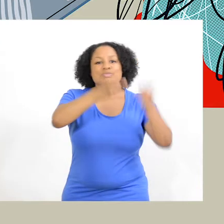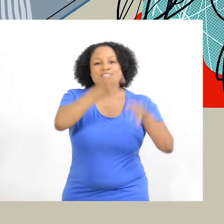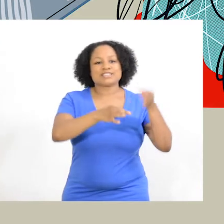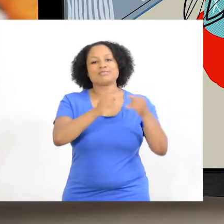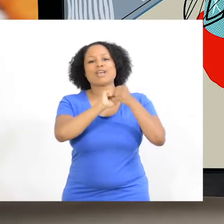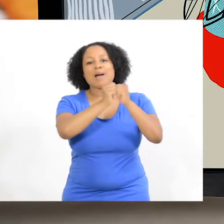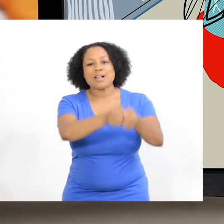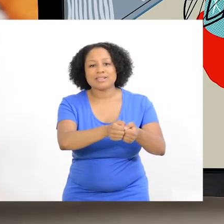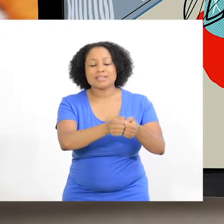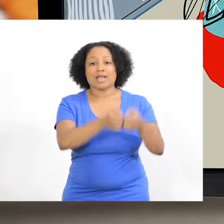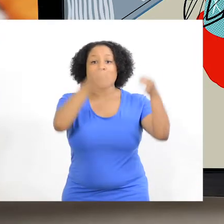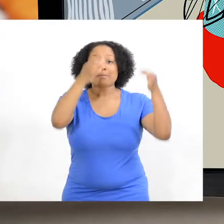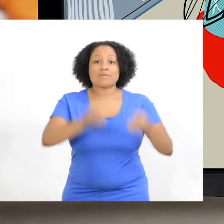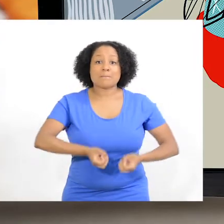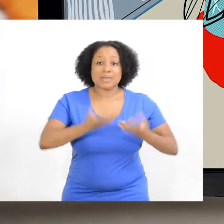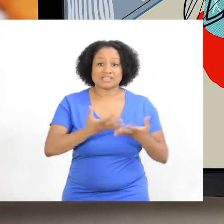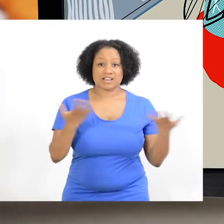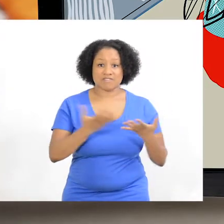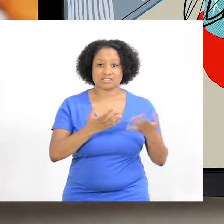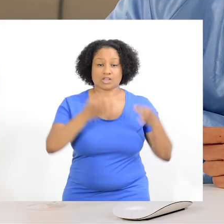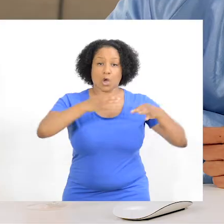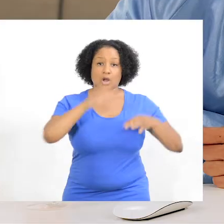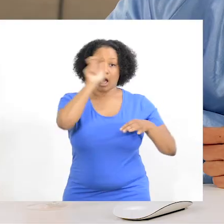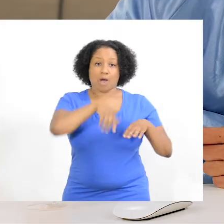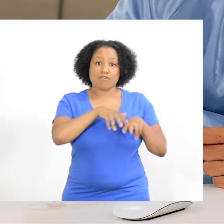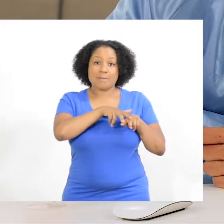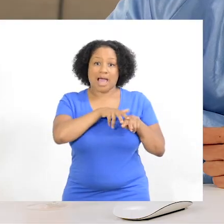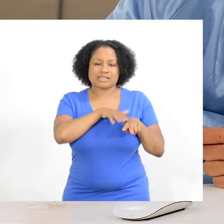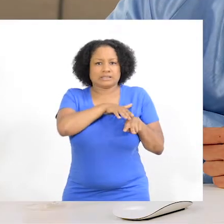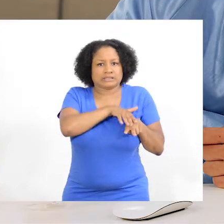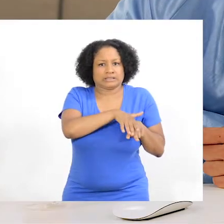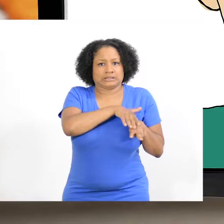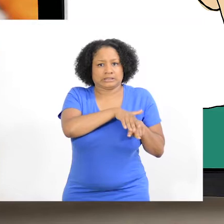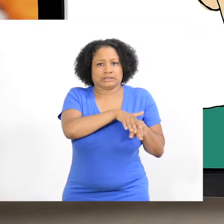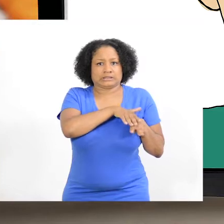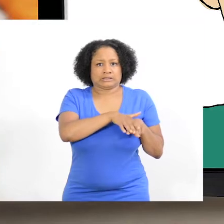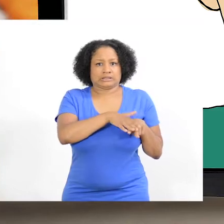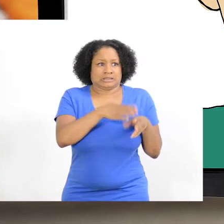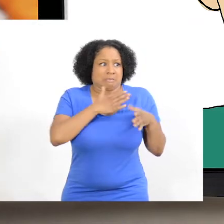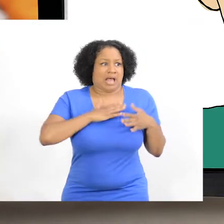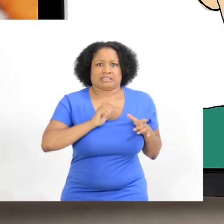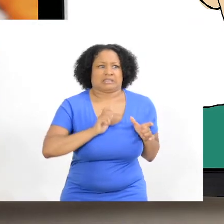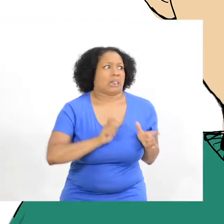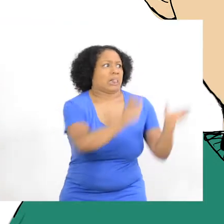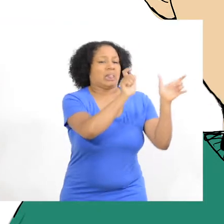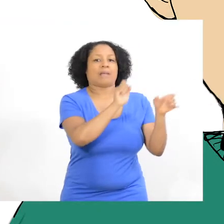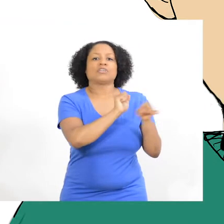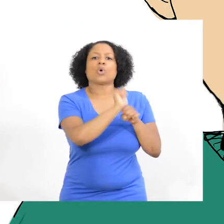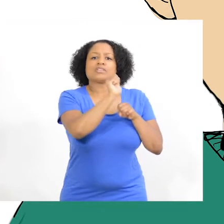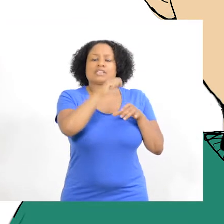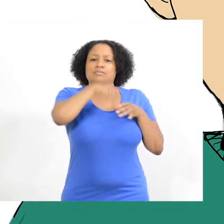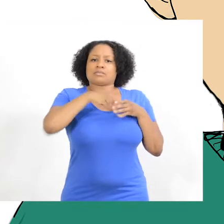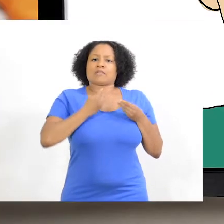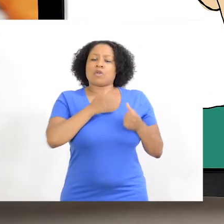Jamies Onkel seine Hand zwischen Jamies Beine gelegt und ihn da gestreichelt. Ich habe gleich gemerkt, dass ich das nicht will. Und trotzdem hat alles gekribbelt und sich